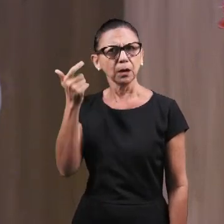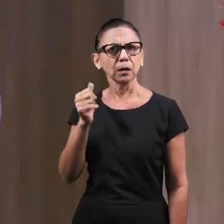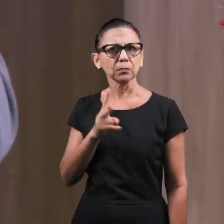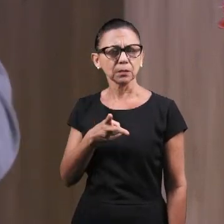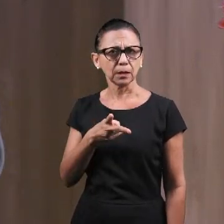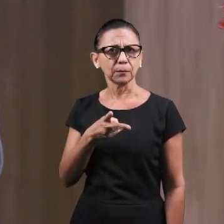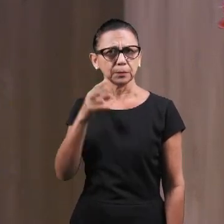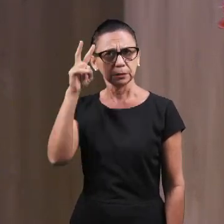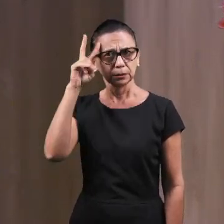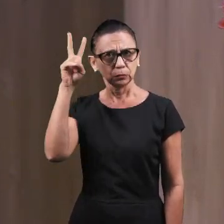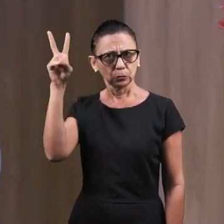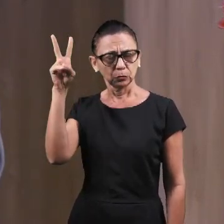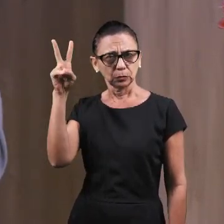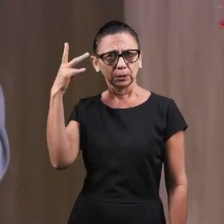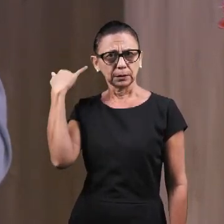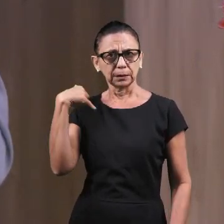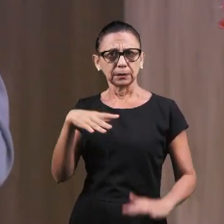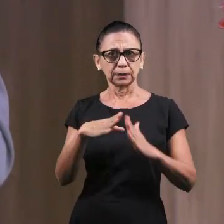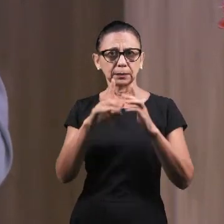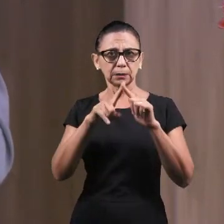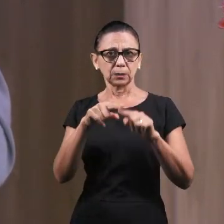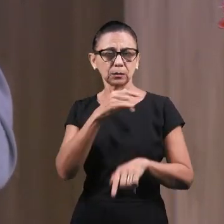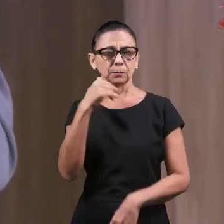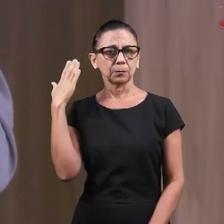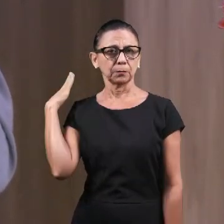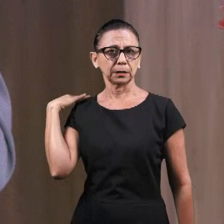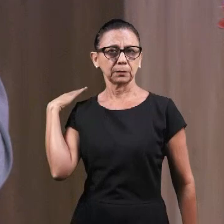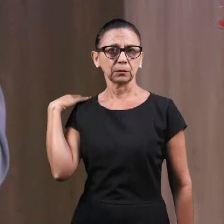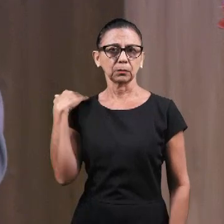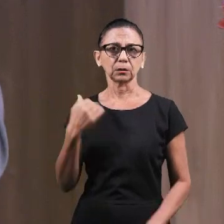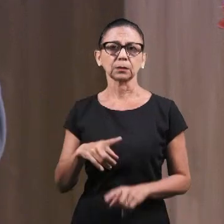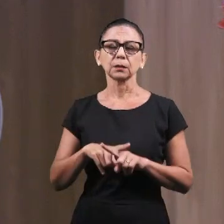mais il y aura cette live afin que le travail